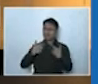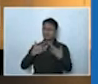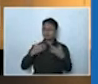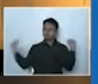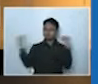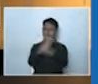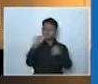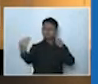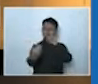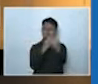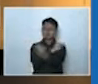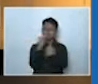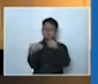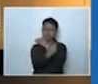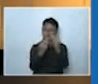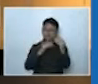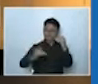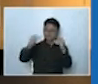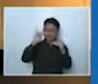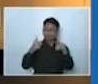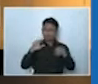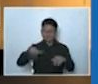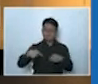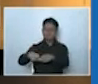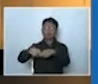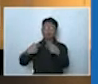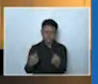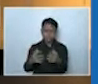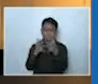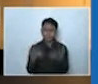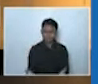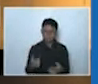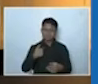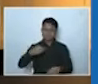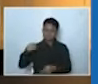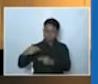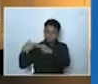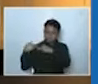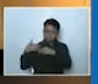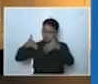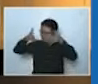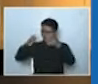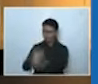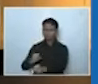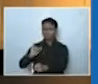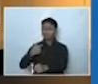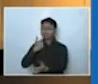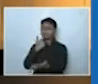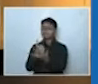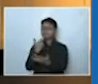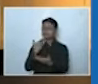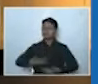kita selesaikan Bagaimana Kemudian pewilayahan daerah-daah terselir untuk tembus seperti bastem yang terselir dan juga termasuk melanjutkan pembangunan